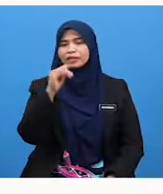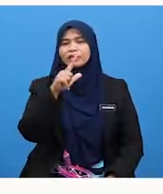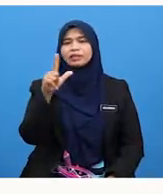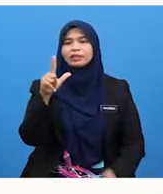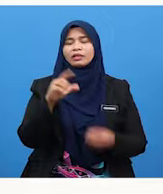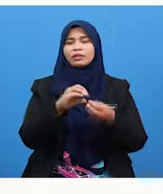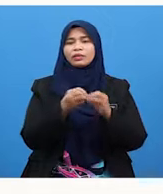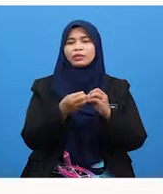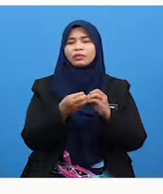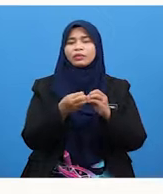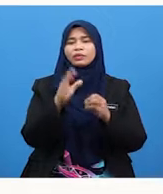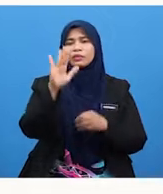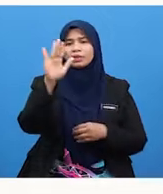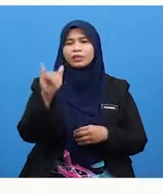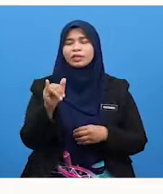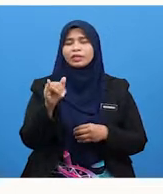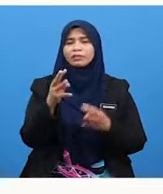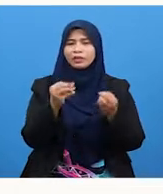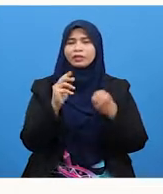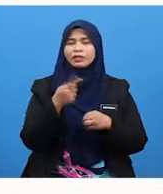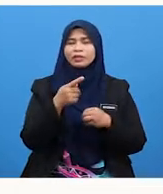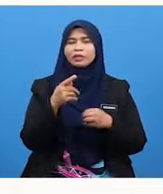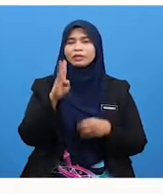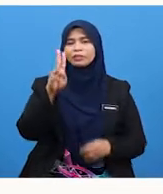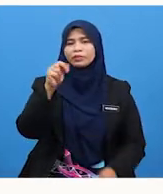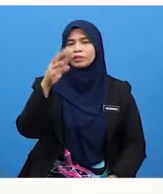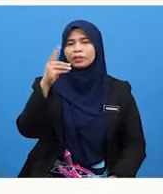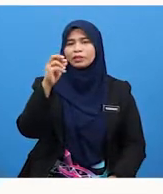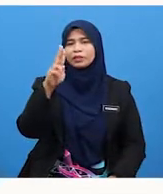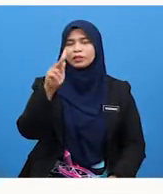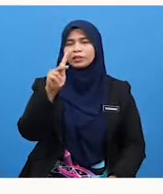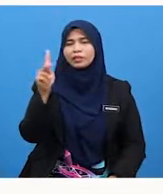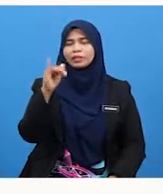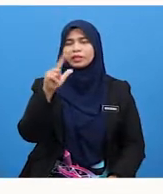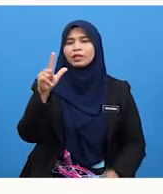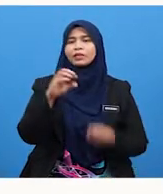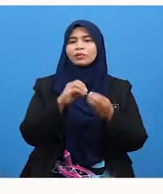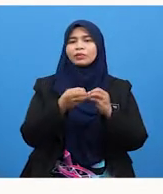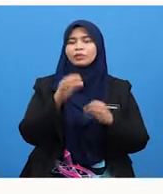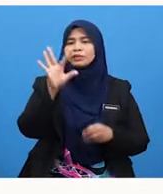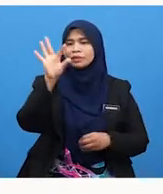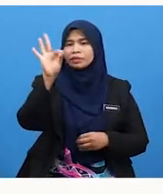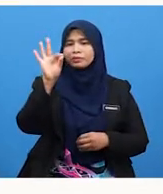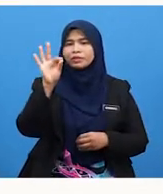kanan, nombor yang hendak dibundarkan ialah digit 9.